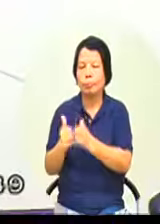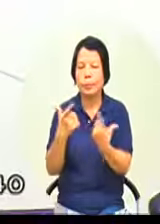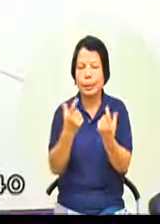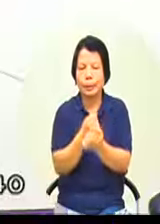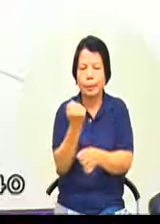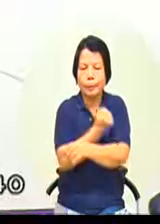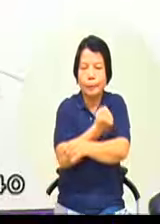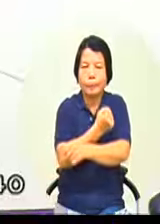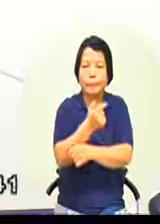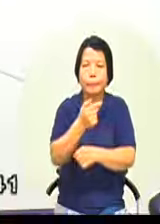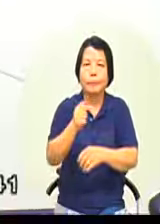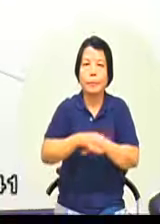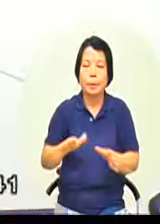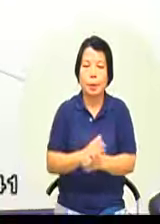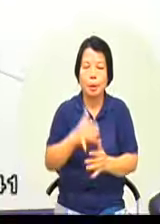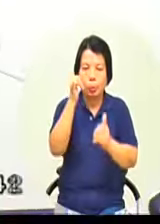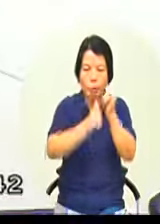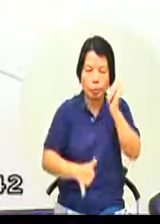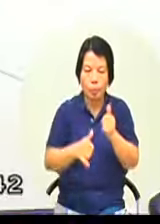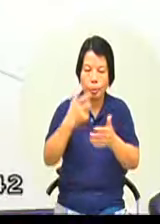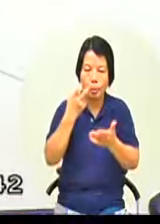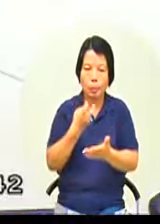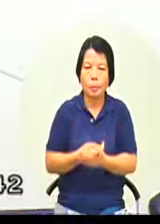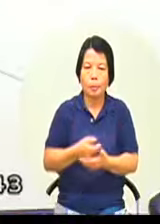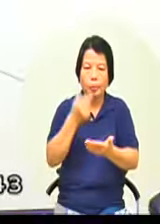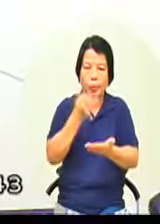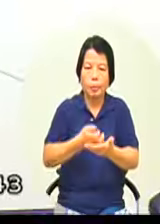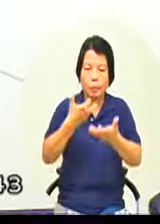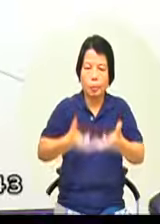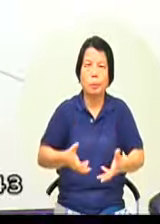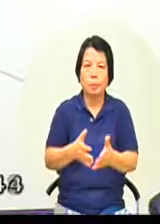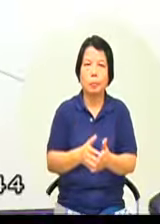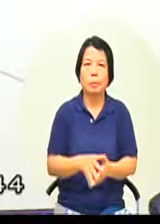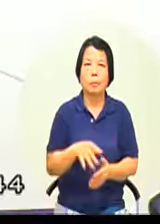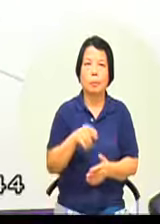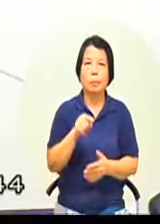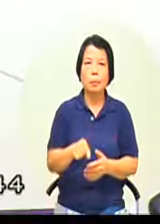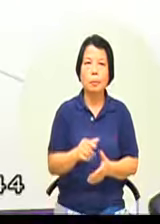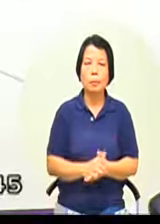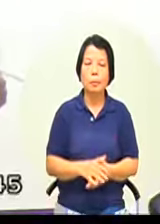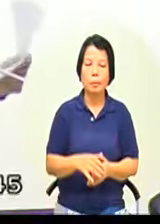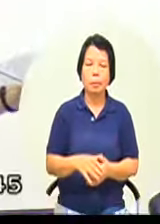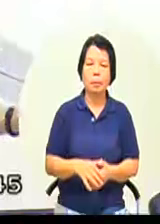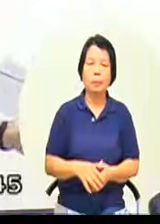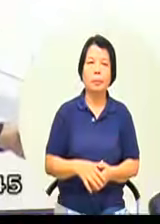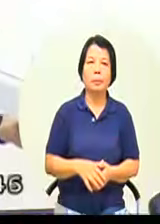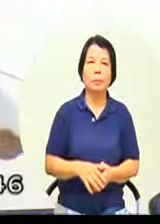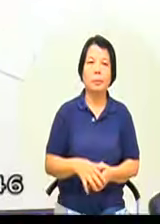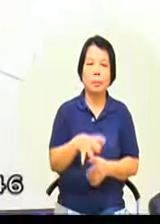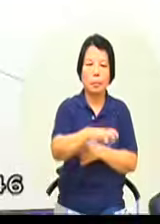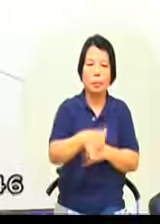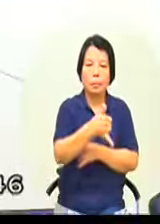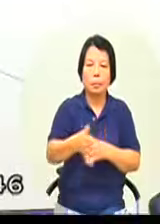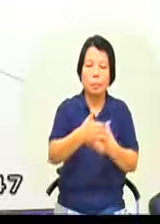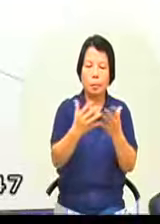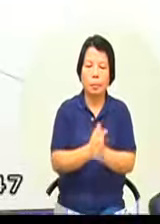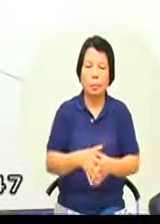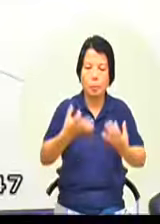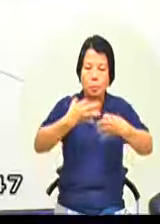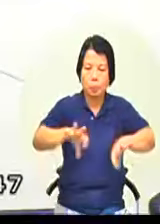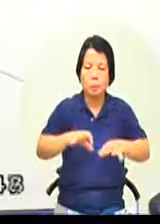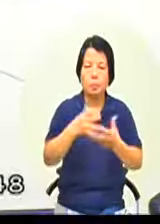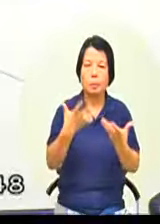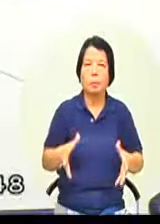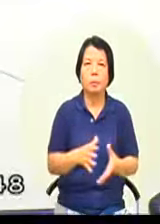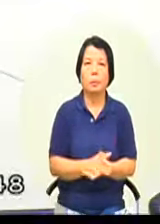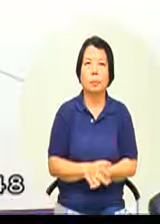这样的一个历年来最严重的这一次的一个我们的那个农民的一个损失呢，